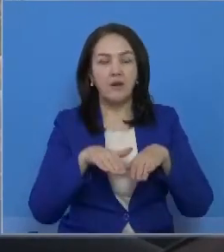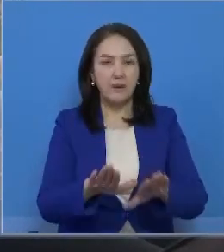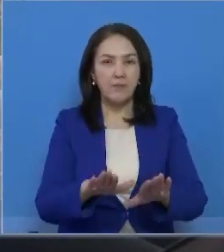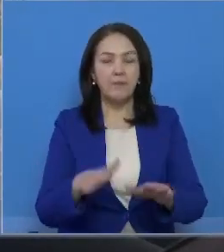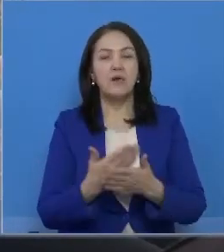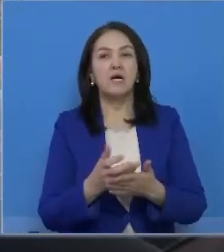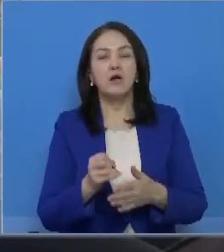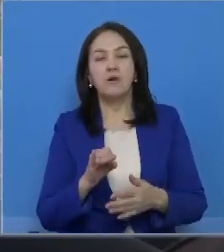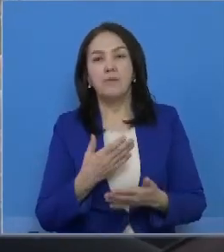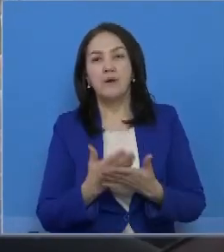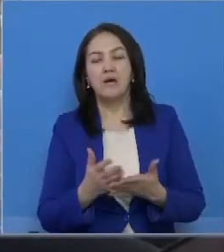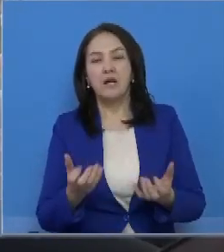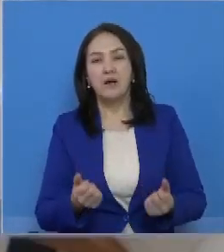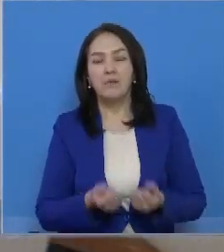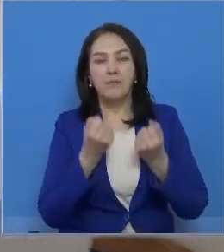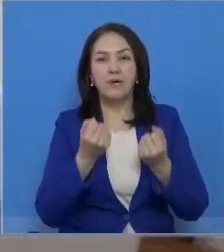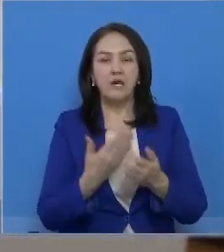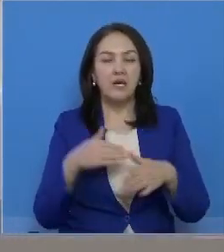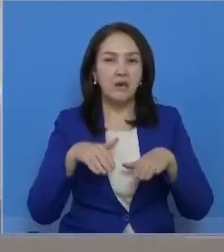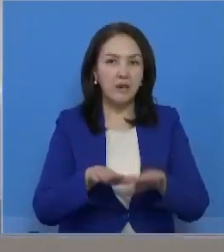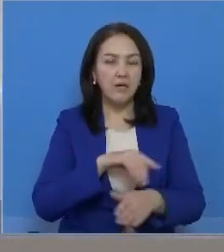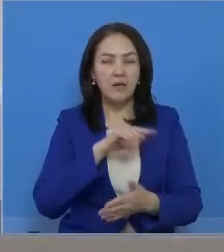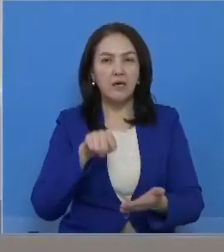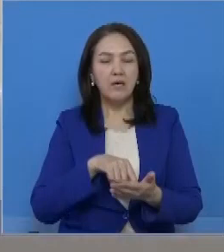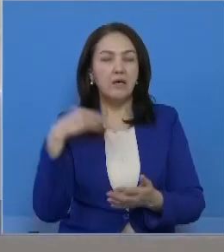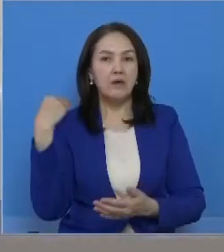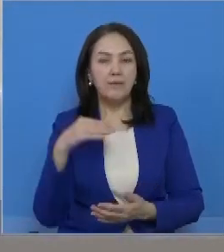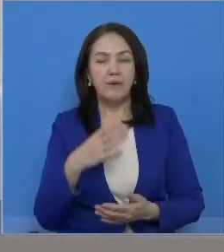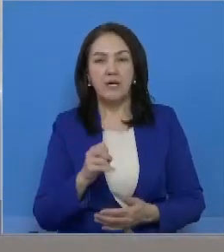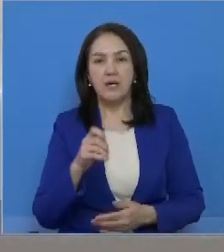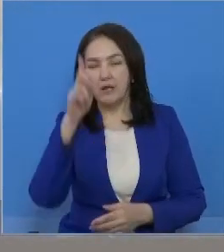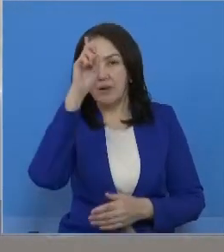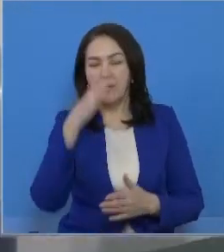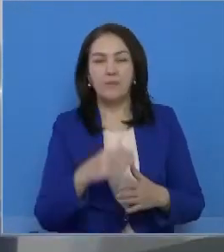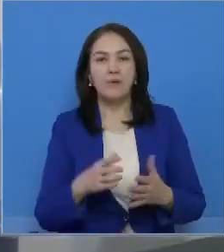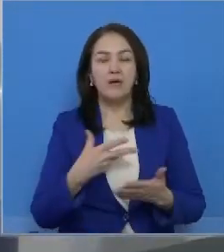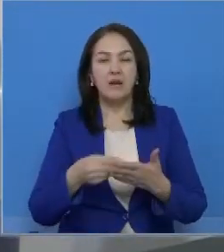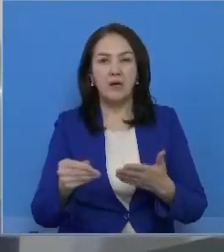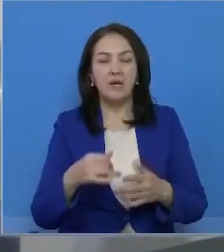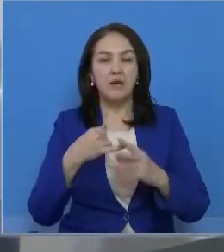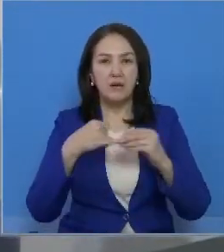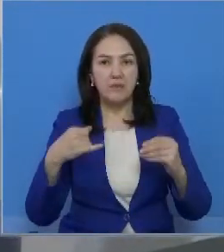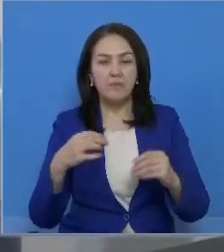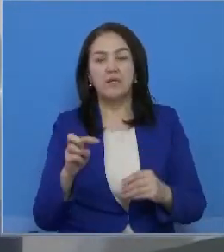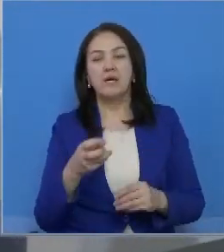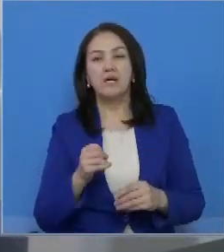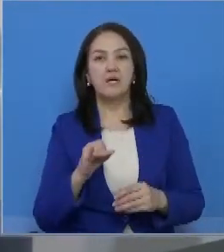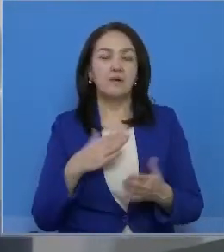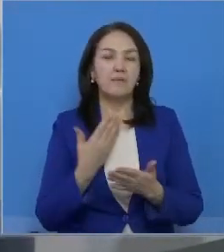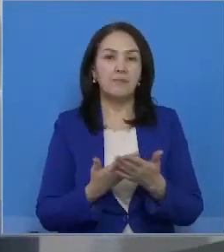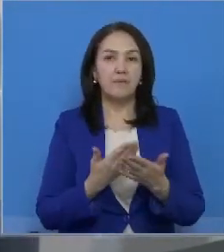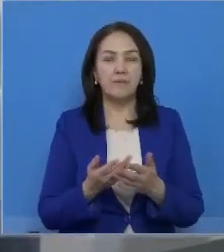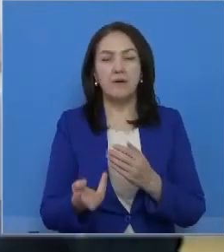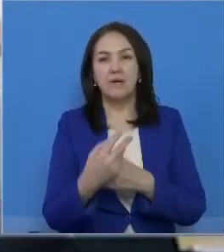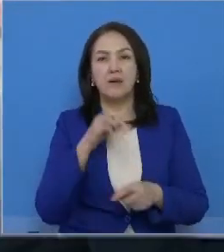департамент оказана содействие актюбинцам в решении вопросов в сферах государственных закупок земельных отношений к